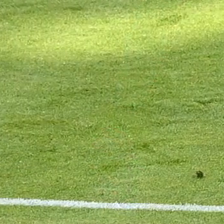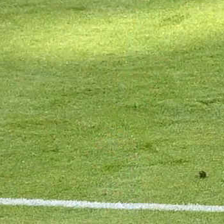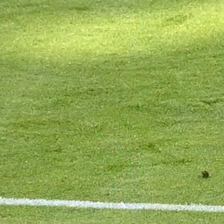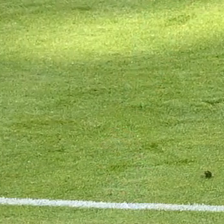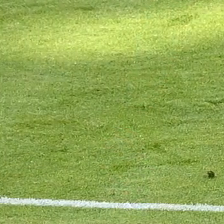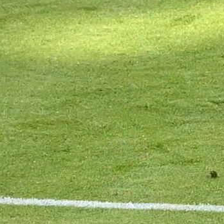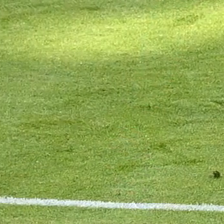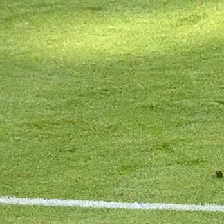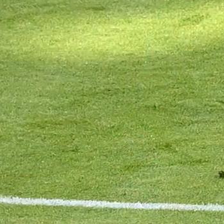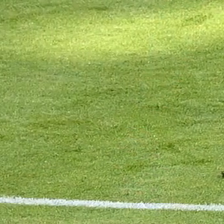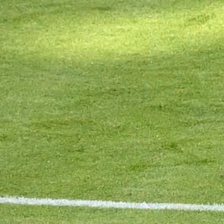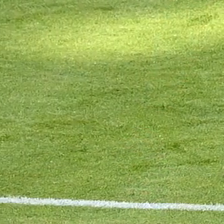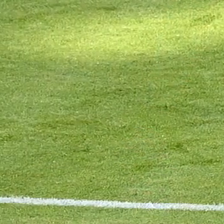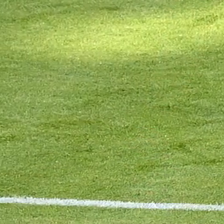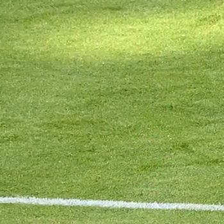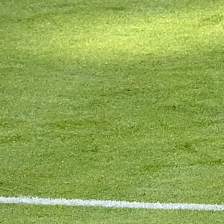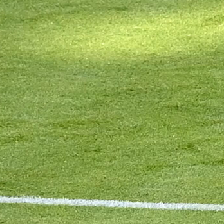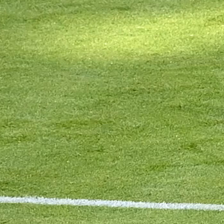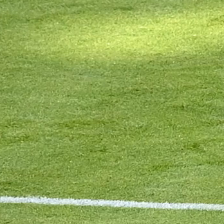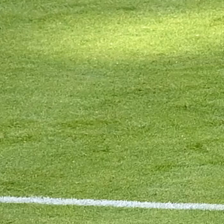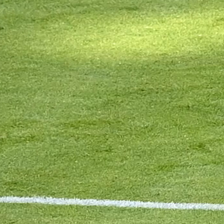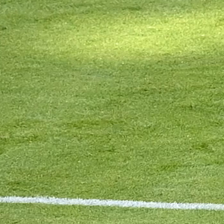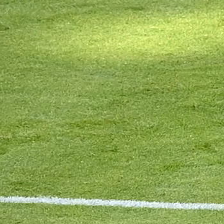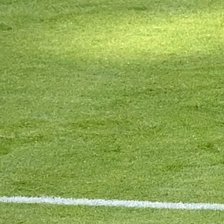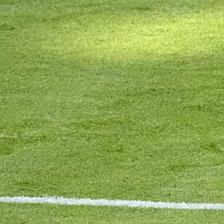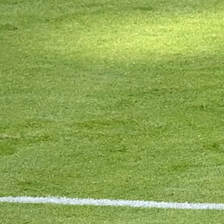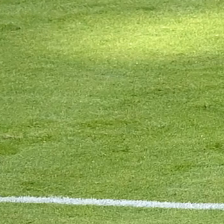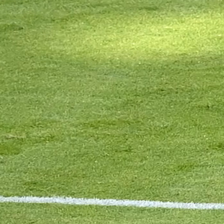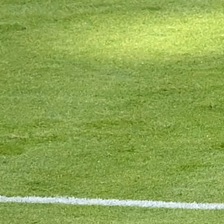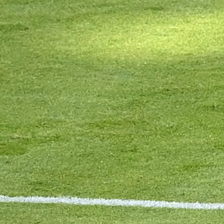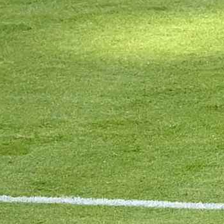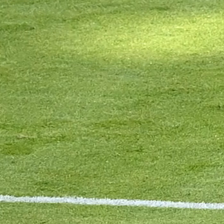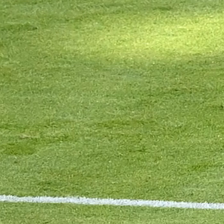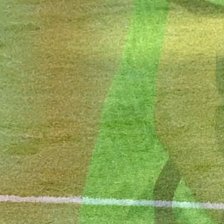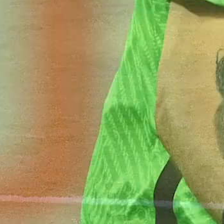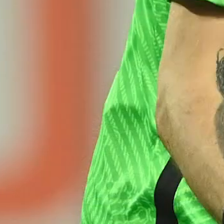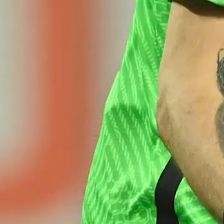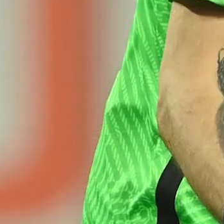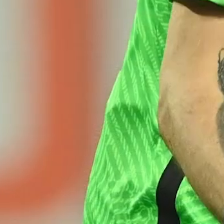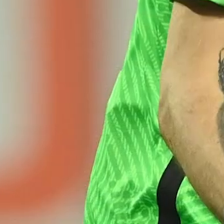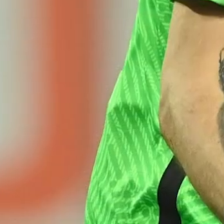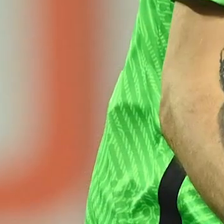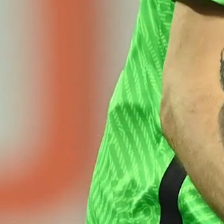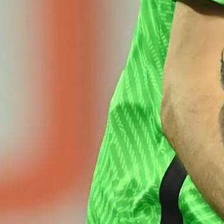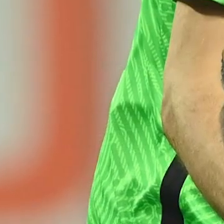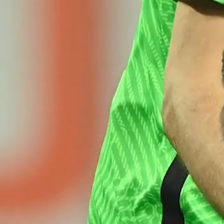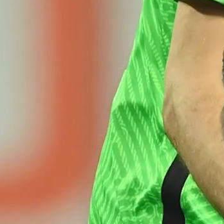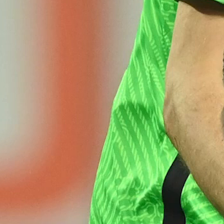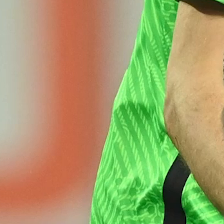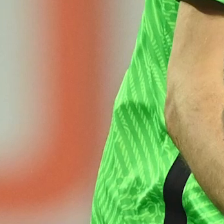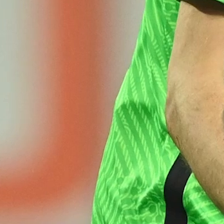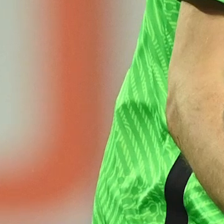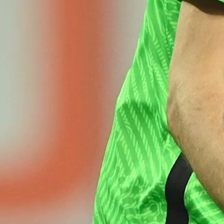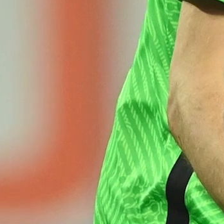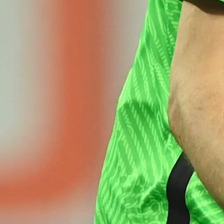Z jednej strony jestem zdenerwowany, z drugiej strony gratuluję mu tego rekordu, jest Polakiem, czapki z głów. Uważam, że zasłużył na